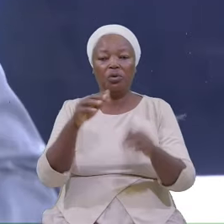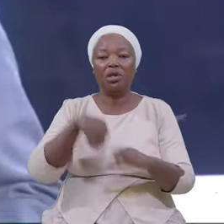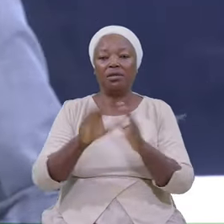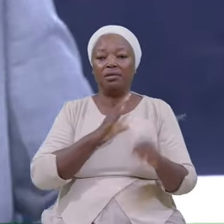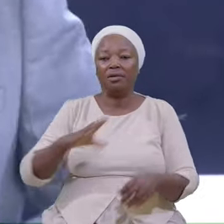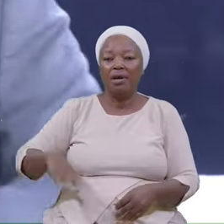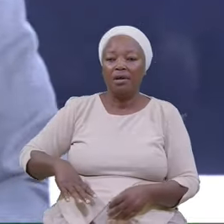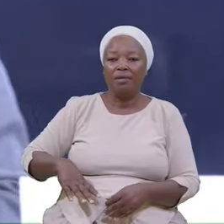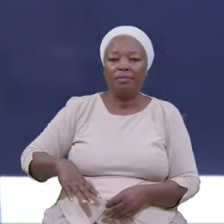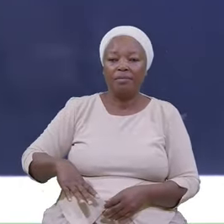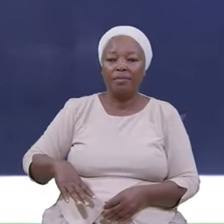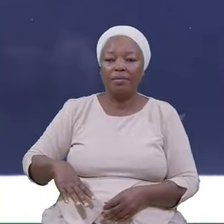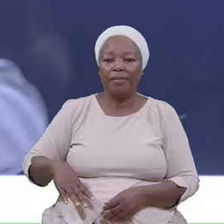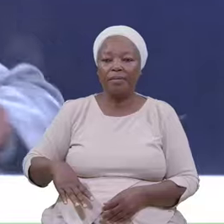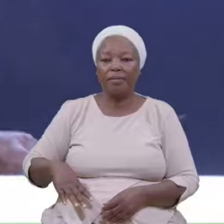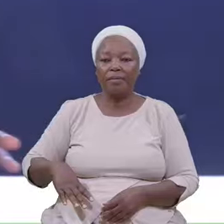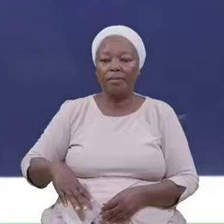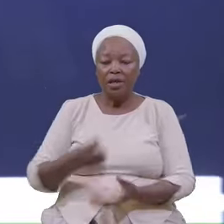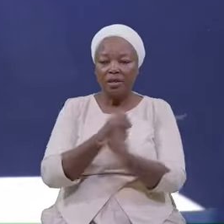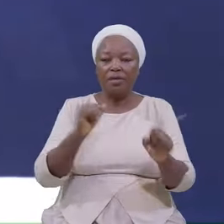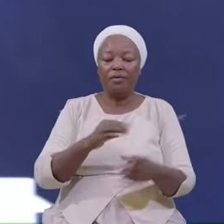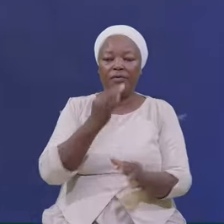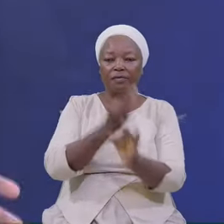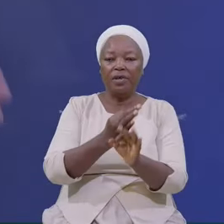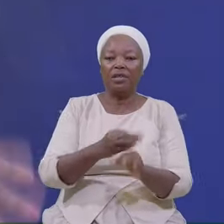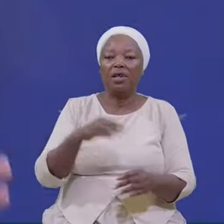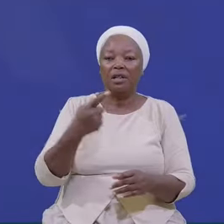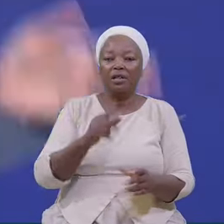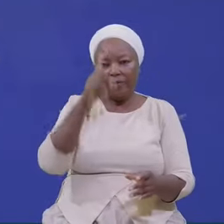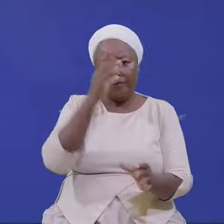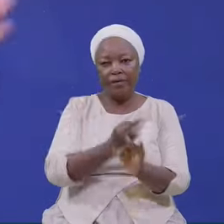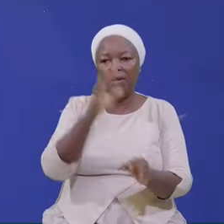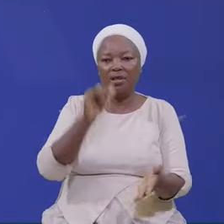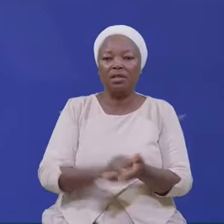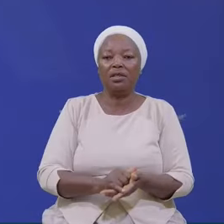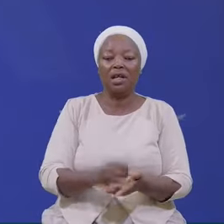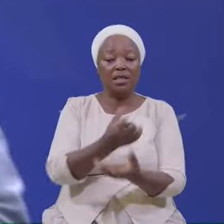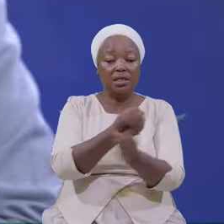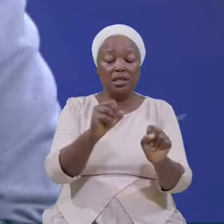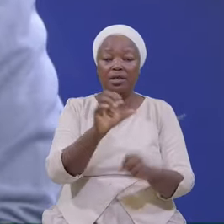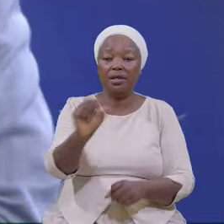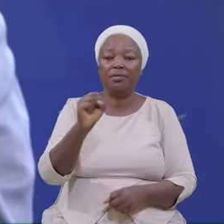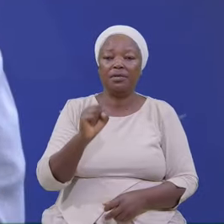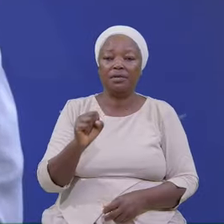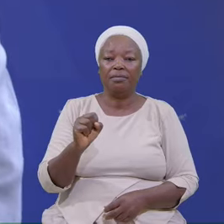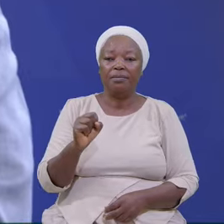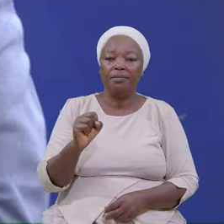la foi que nous exerçons en Christ, la foi qui sauve, la foi